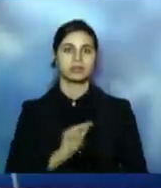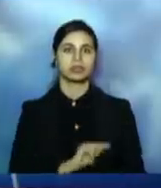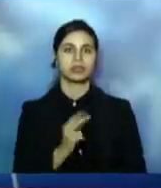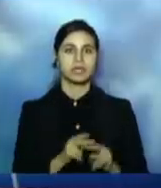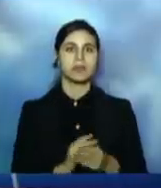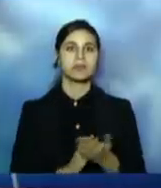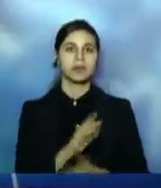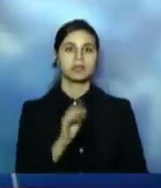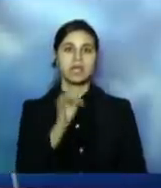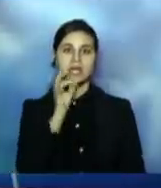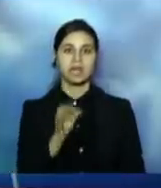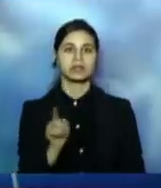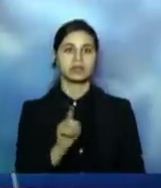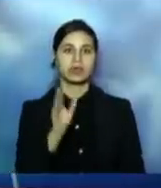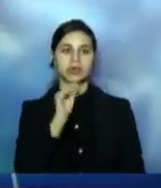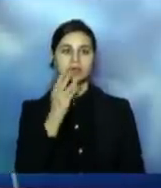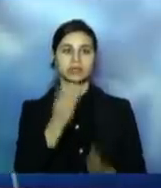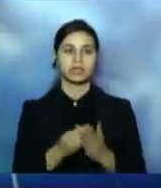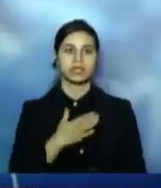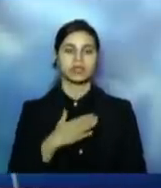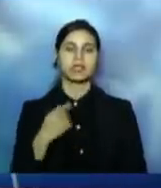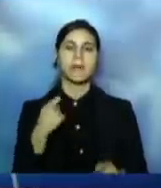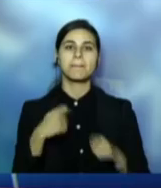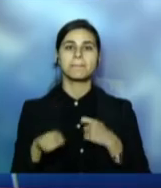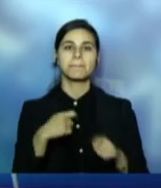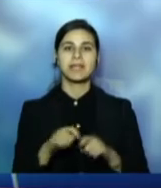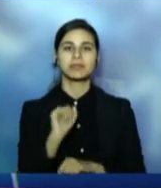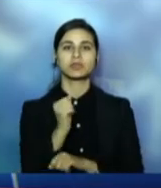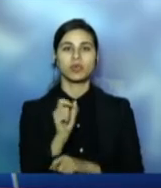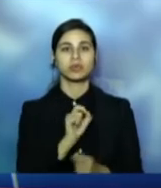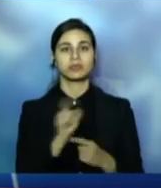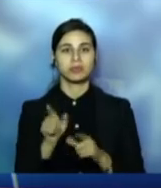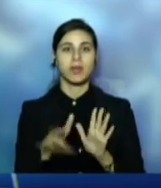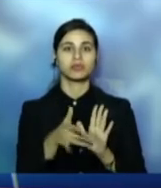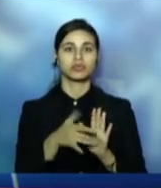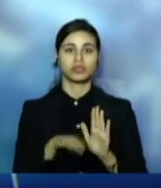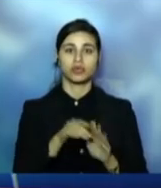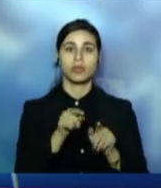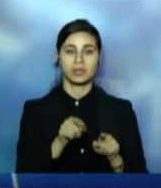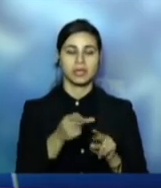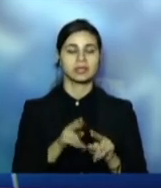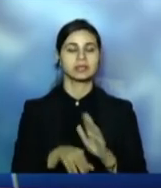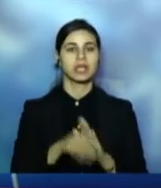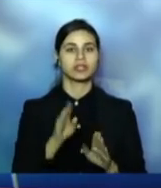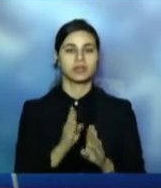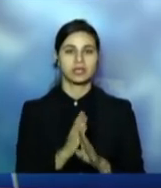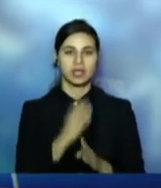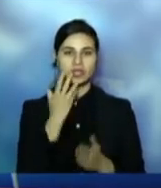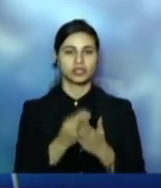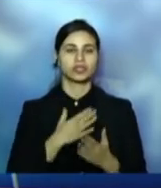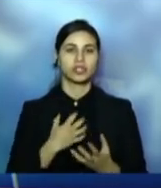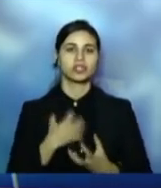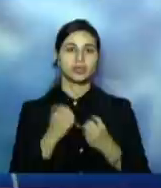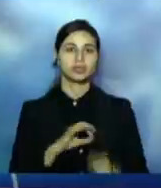ამ მიმართულებით და გეტყვით, რომ როდესაც ჩვენ პლასტმასის ნაცვლად მინის ბოთლს გთავაზობთ, ეს არის არჩევანი არამარტო ჩვენი